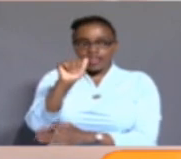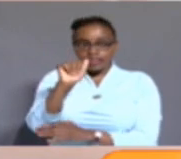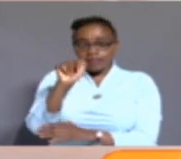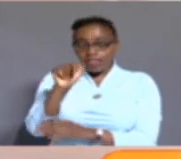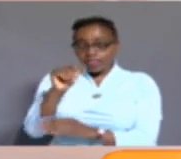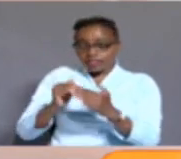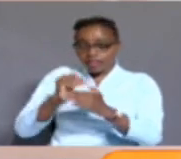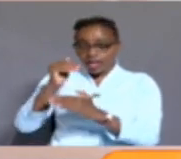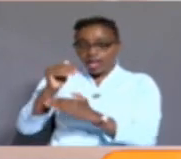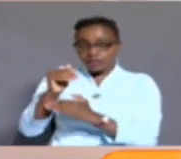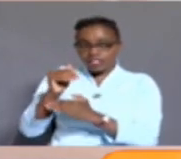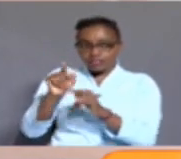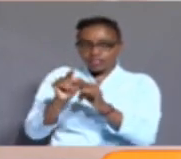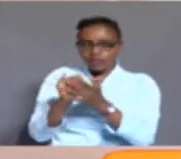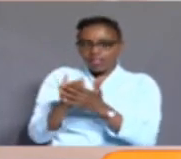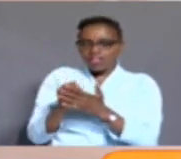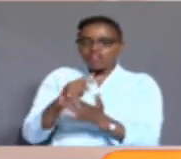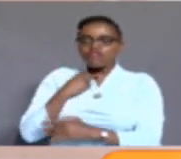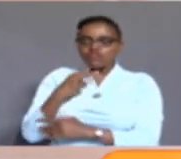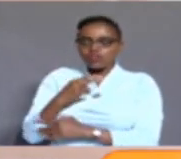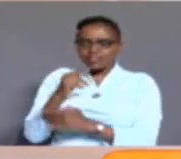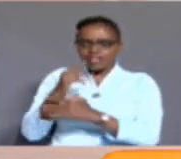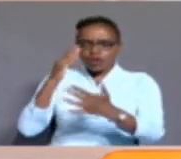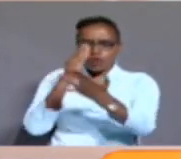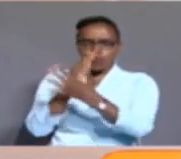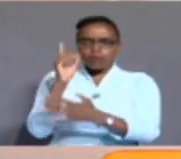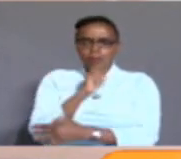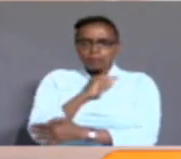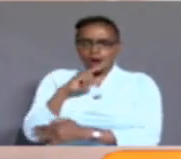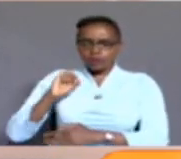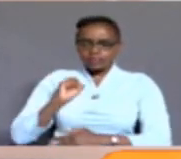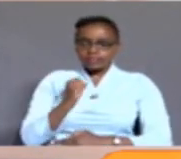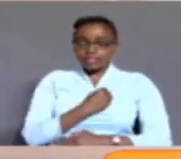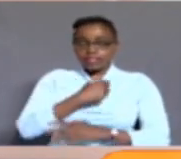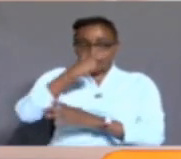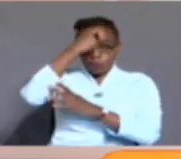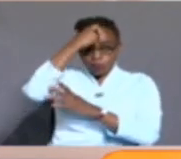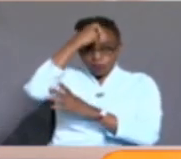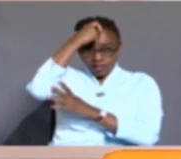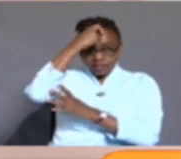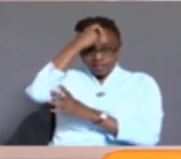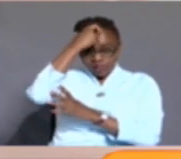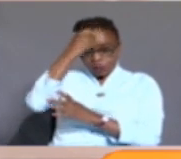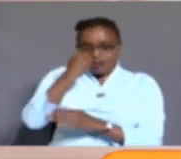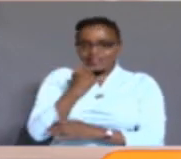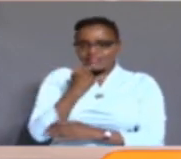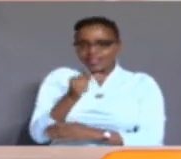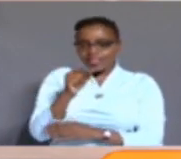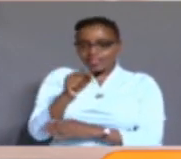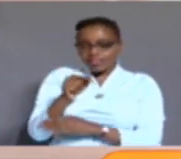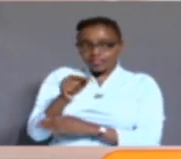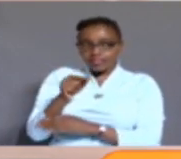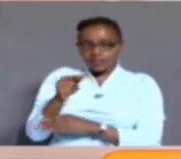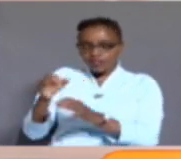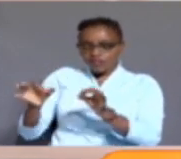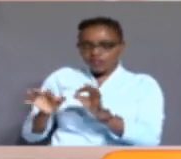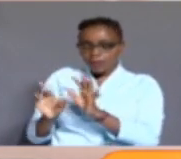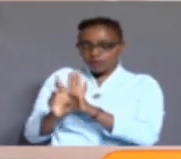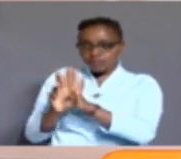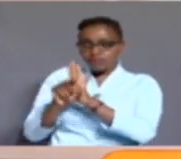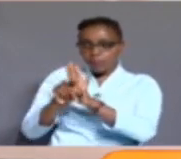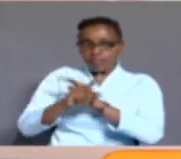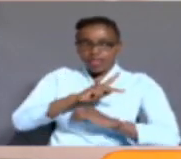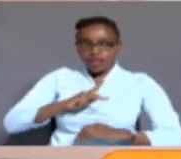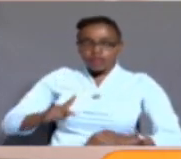Hii ni baada ya nakala ya sauti ambayo sasa imethibitishwa kuwa ya Senator Moses Wetangula kieleza kuwa mwakilishi wa familia ya kifalme